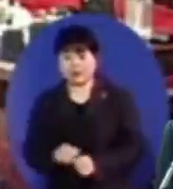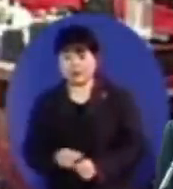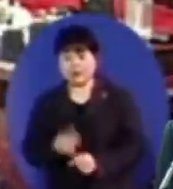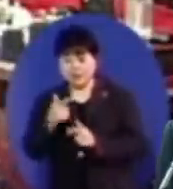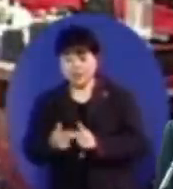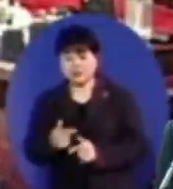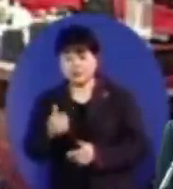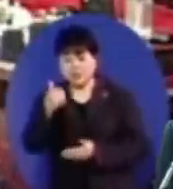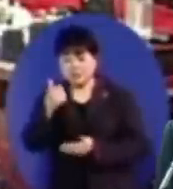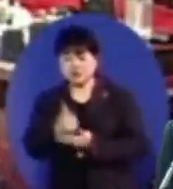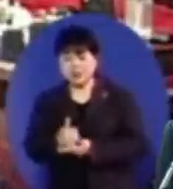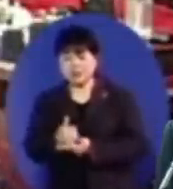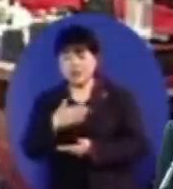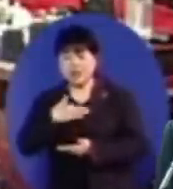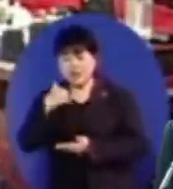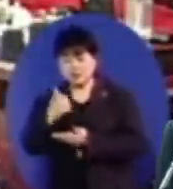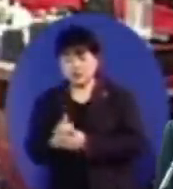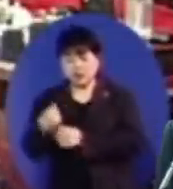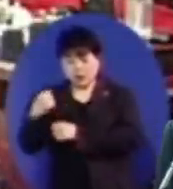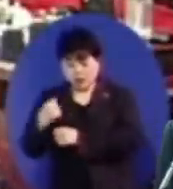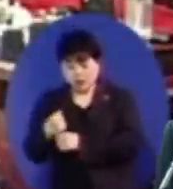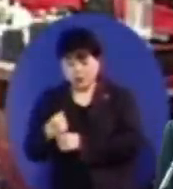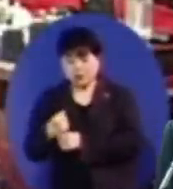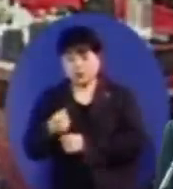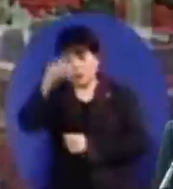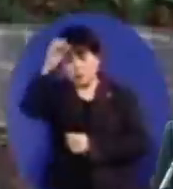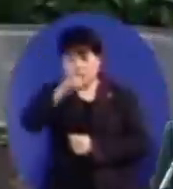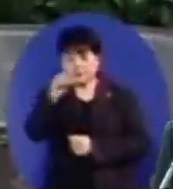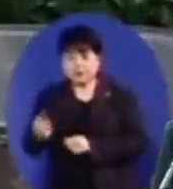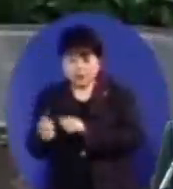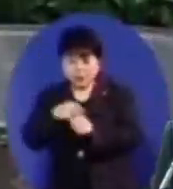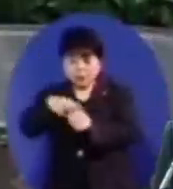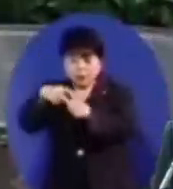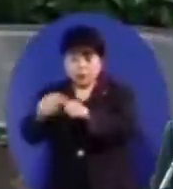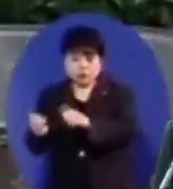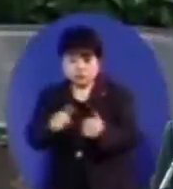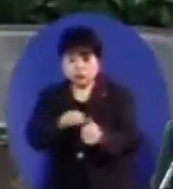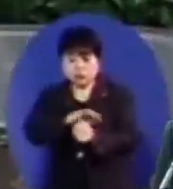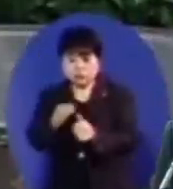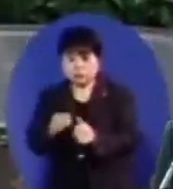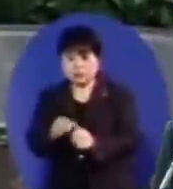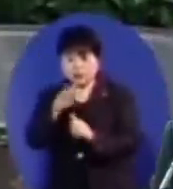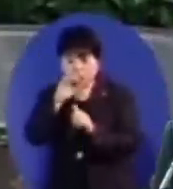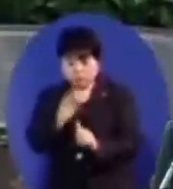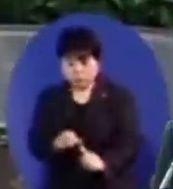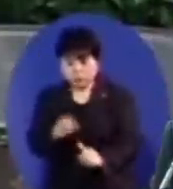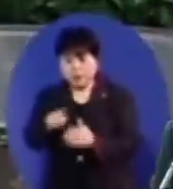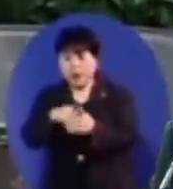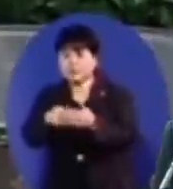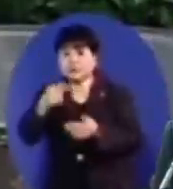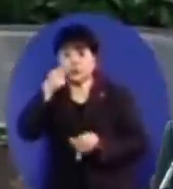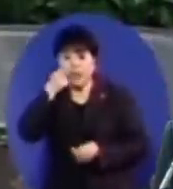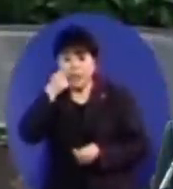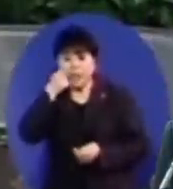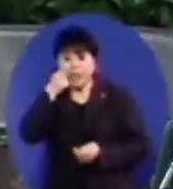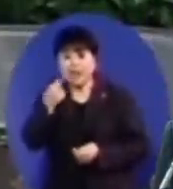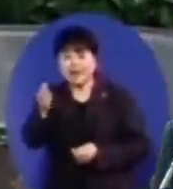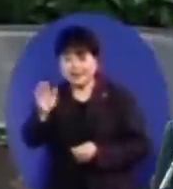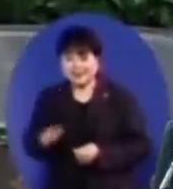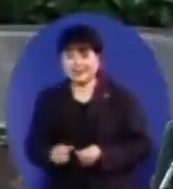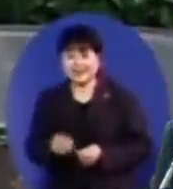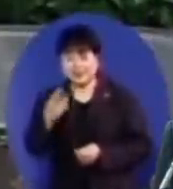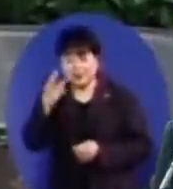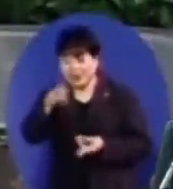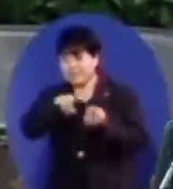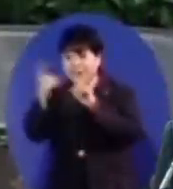죄 걸머지고 십자가에 매달려 죽어 무덤에 들어가서 못 나오면 못 갚았구나. 그러나